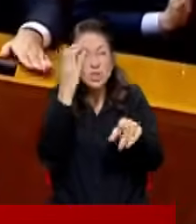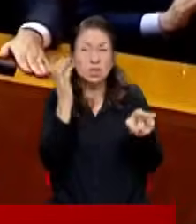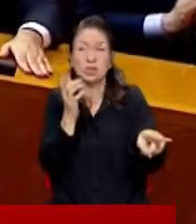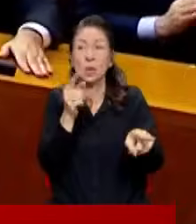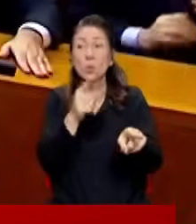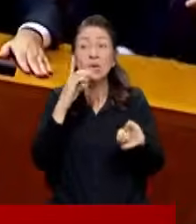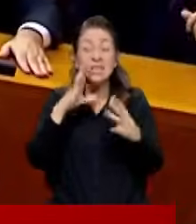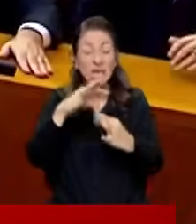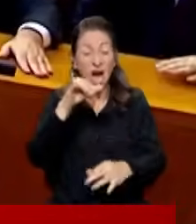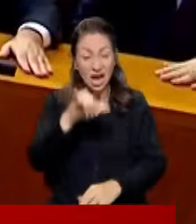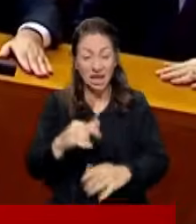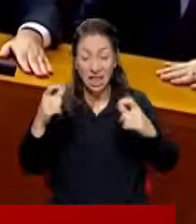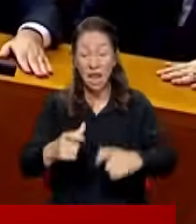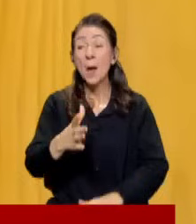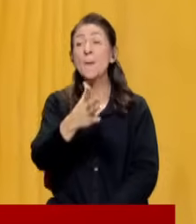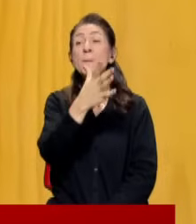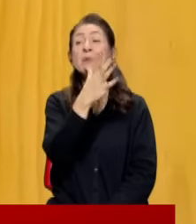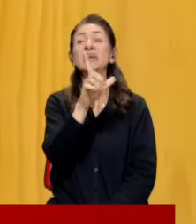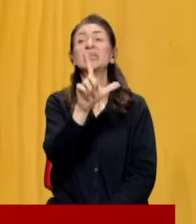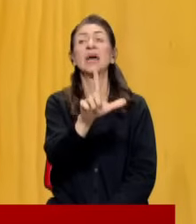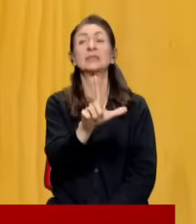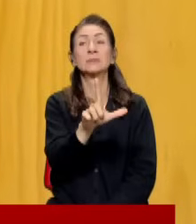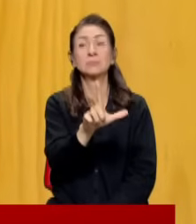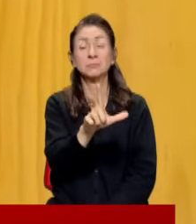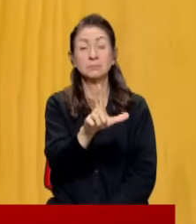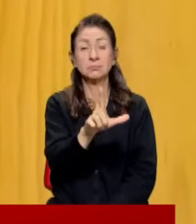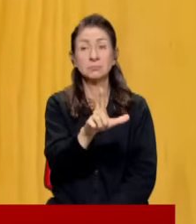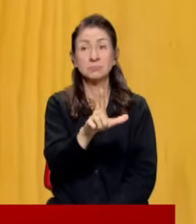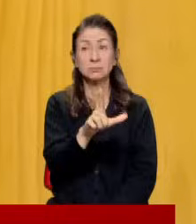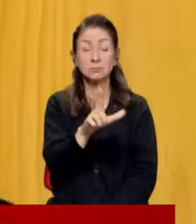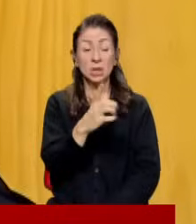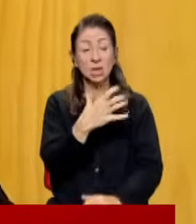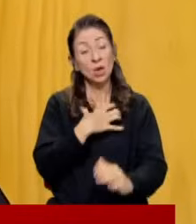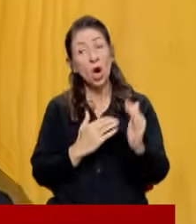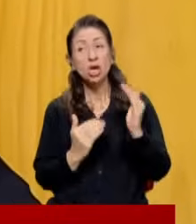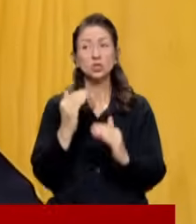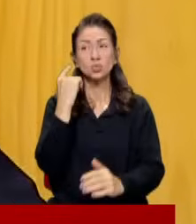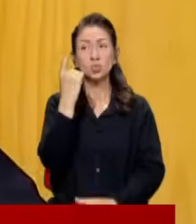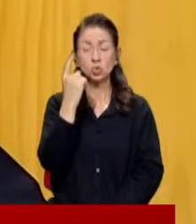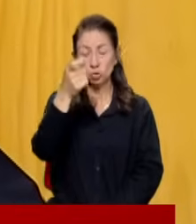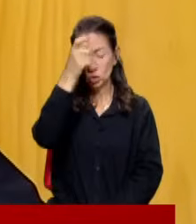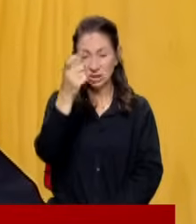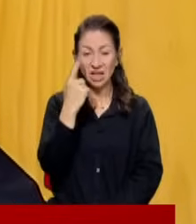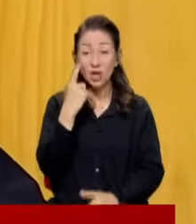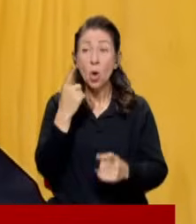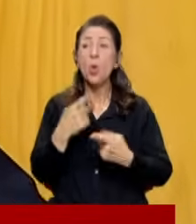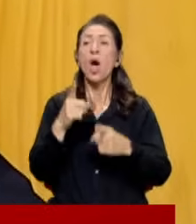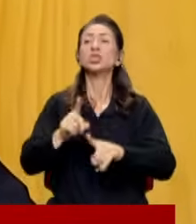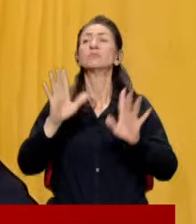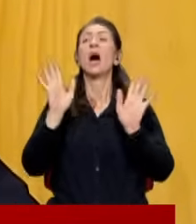kişinin haddini ve hududunu çok açık şekilde aştığını düşünüyoruz. Türk devletiyle